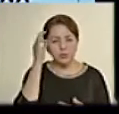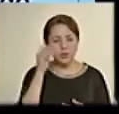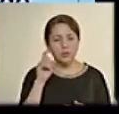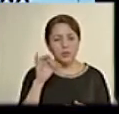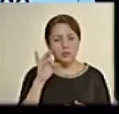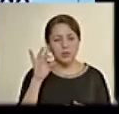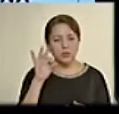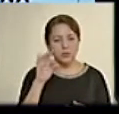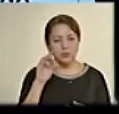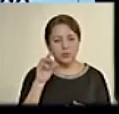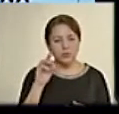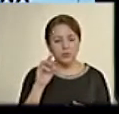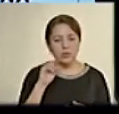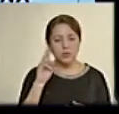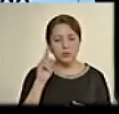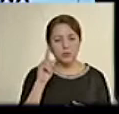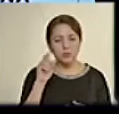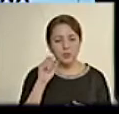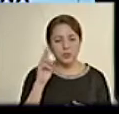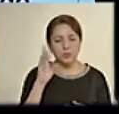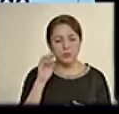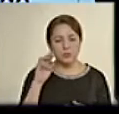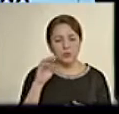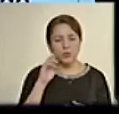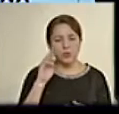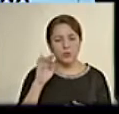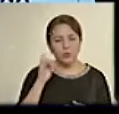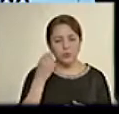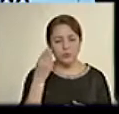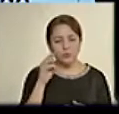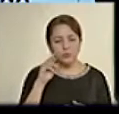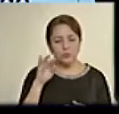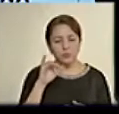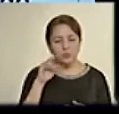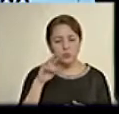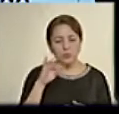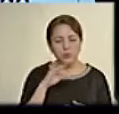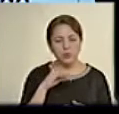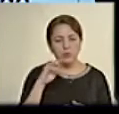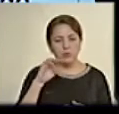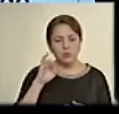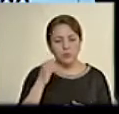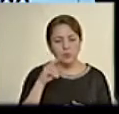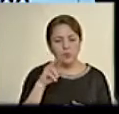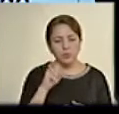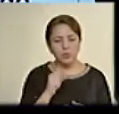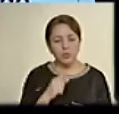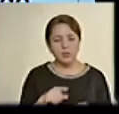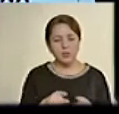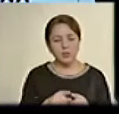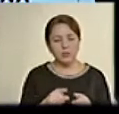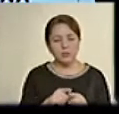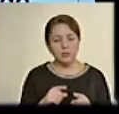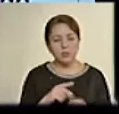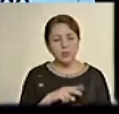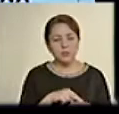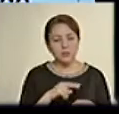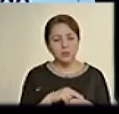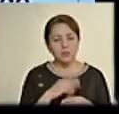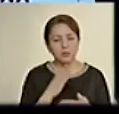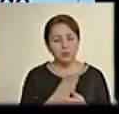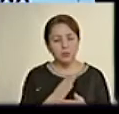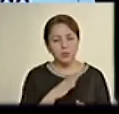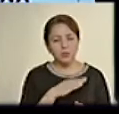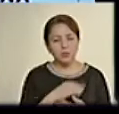Xiroj, zakot, qo'sh puli, to'la kabi, tanoboni kabi soliqlari bo'lgan